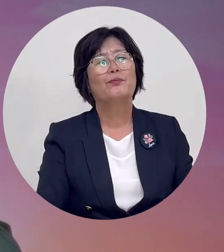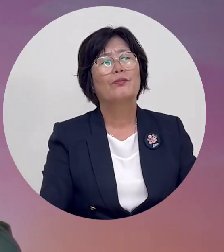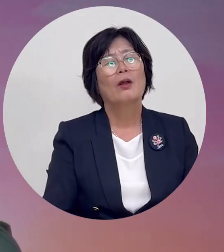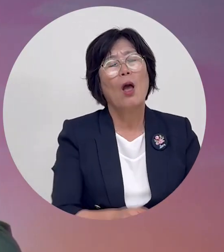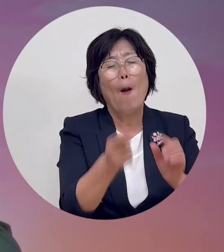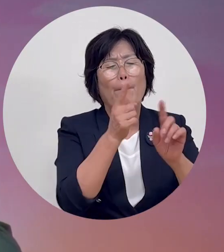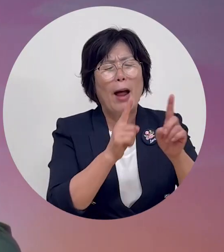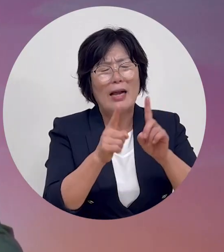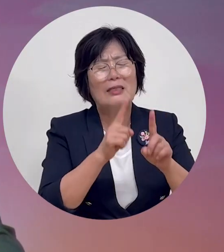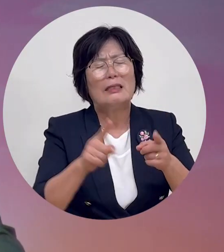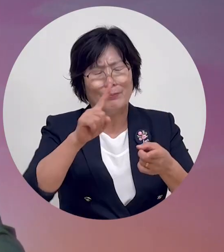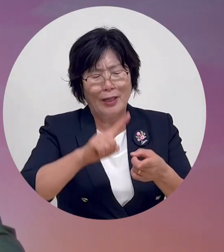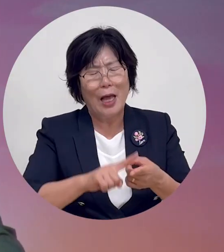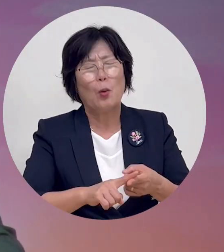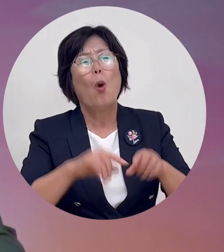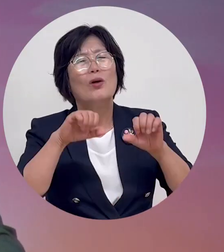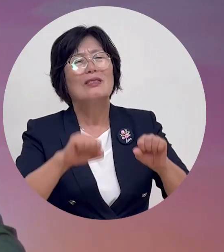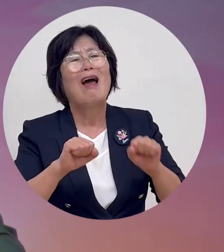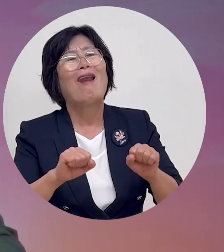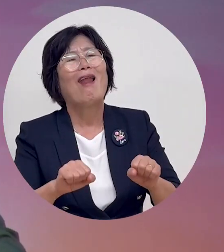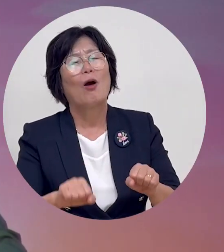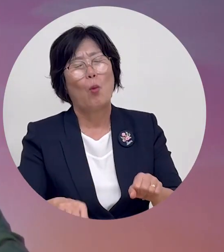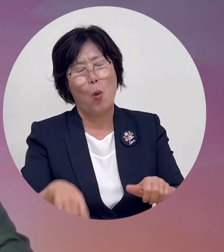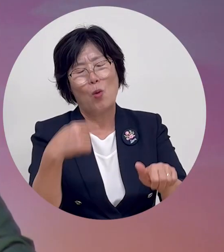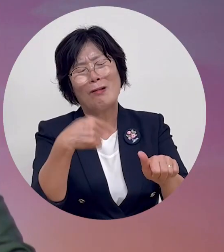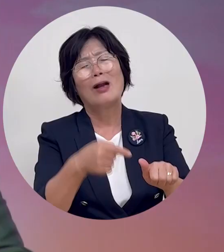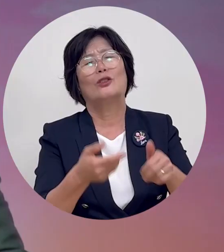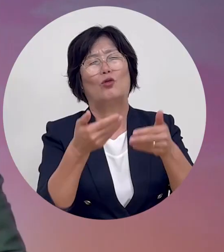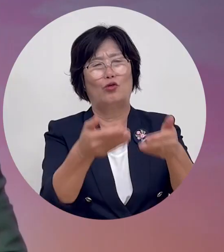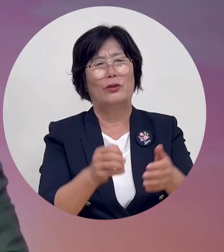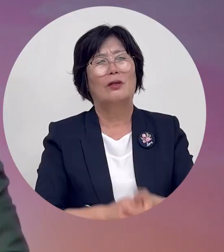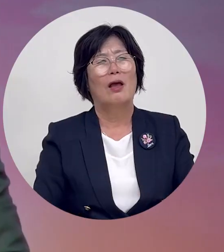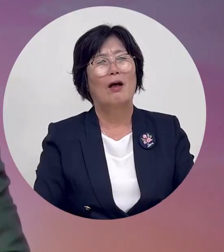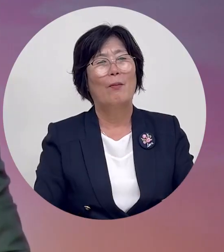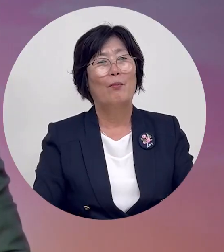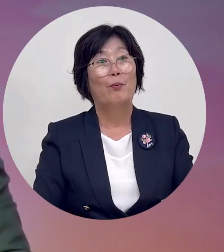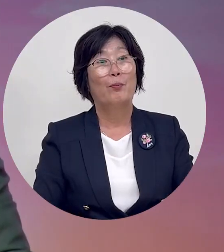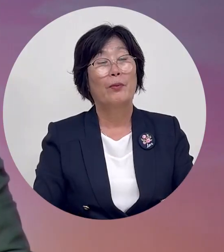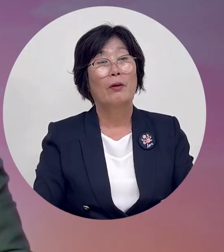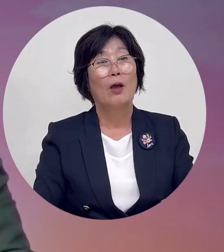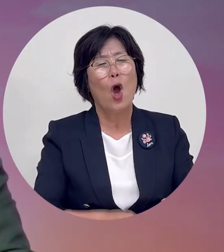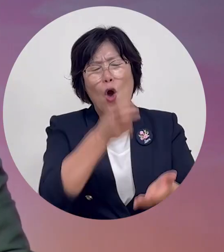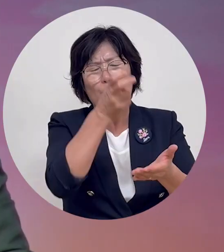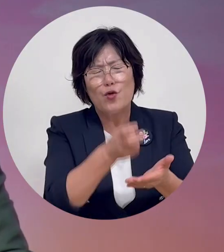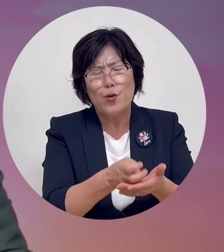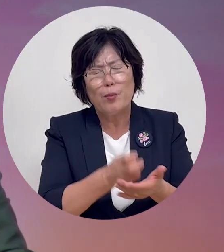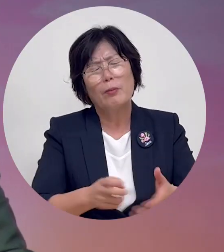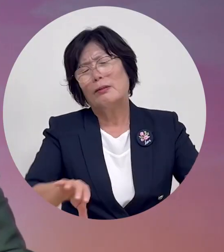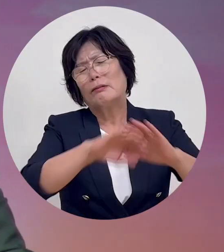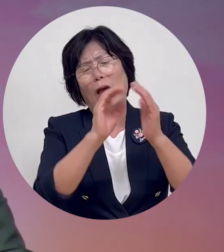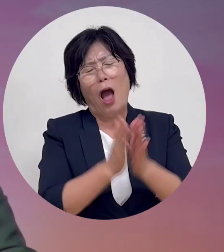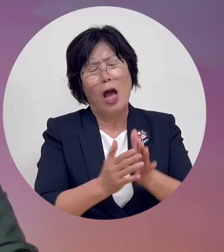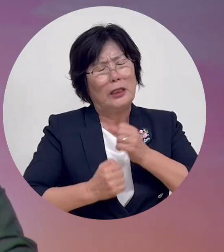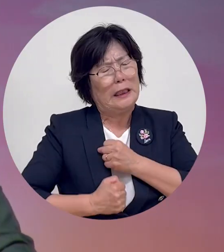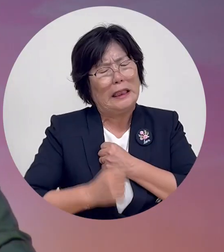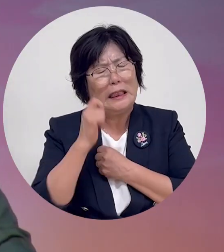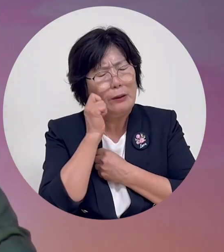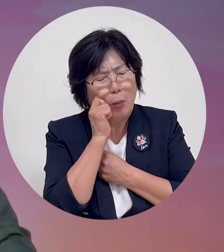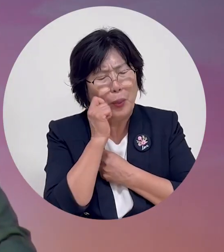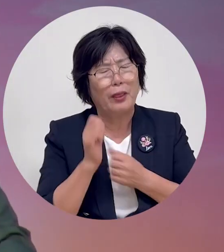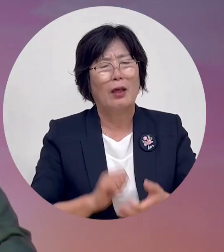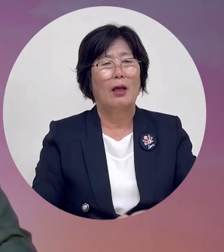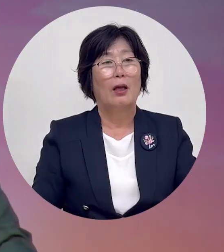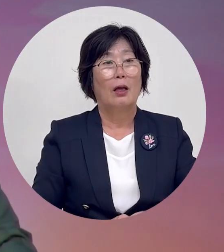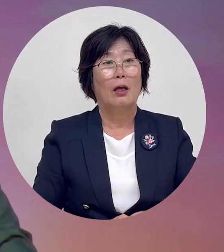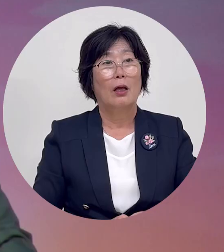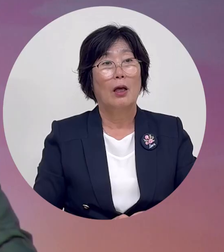말씀대로 살라라고 가르쳤어요. 그런데 우리는 율법을 다 지킬 수 있어요? 없어요? 예를